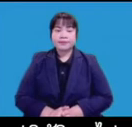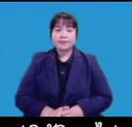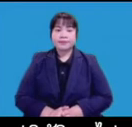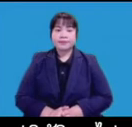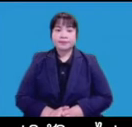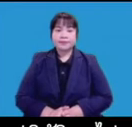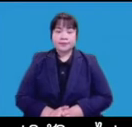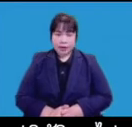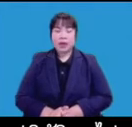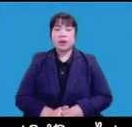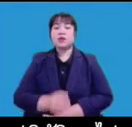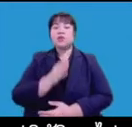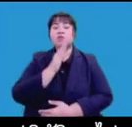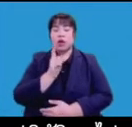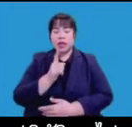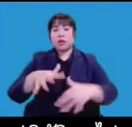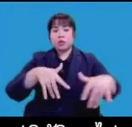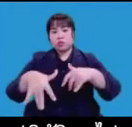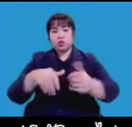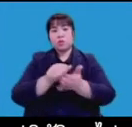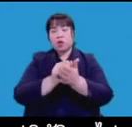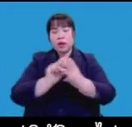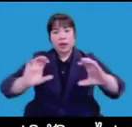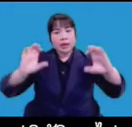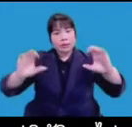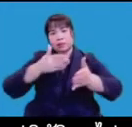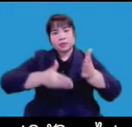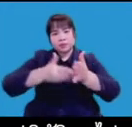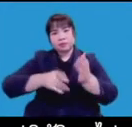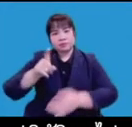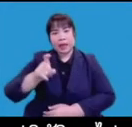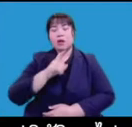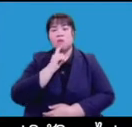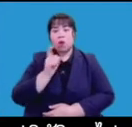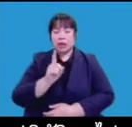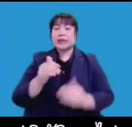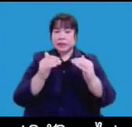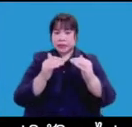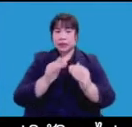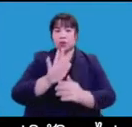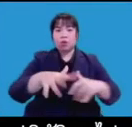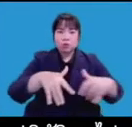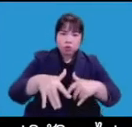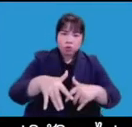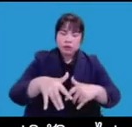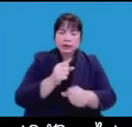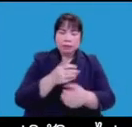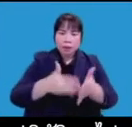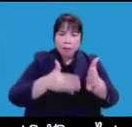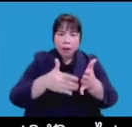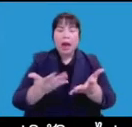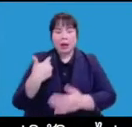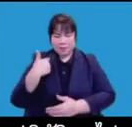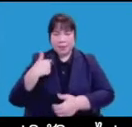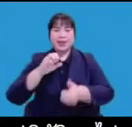คนจนเนี่ยยังเข้าไม่ถึงบริการของรัฐเช่นสิทธิต่างๆที่เขาพึงมีพึงได้อันนี้เราก็ช่วยแนะนำช่วยน